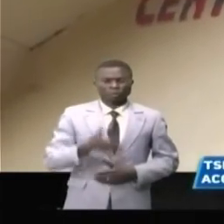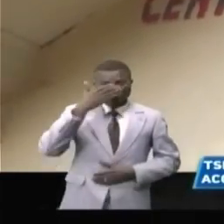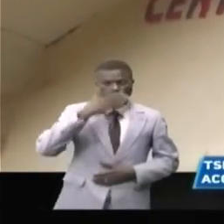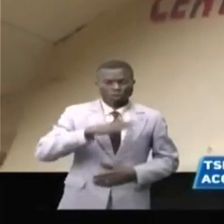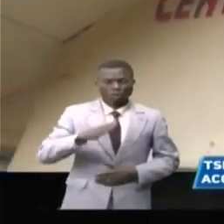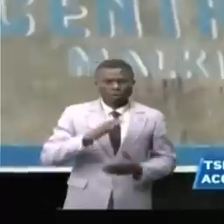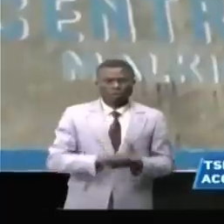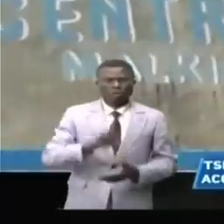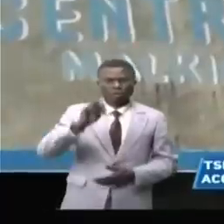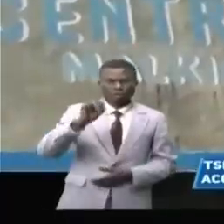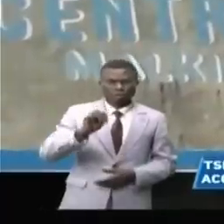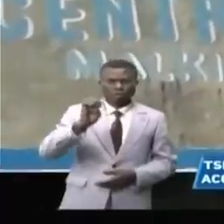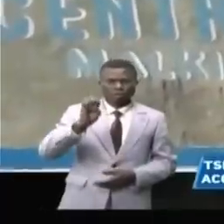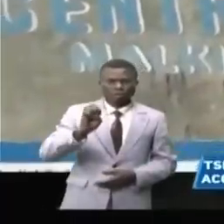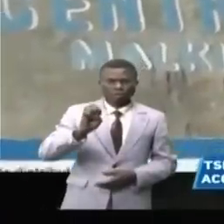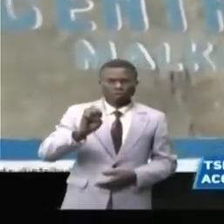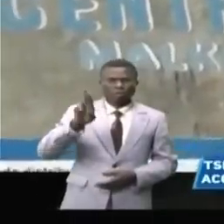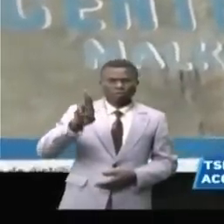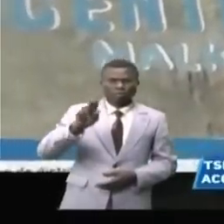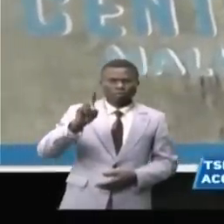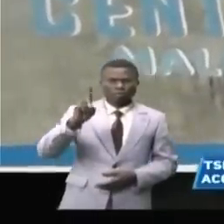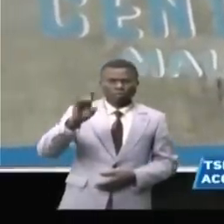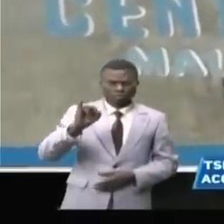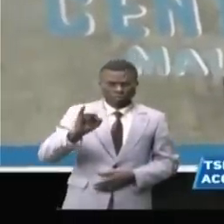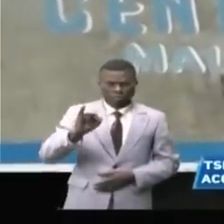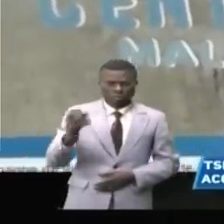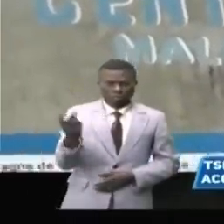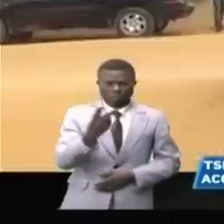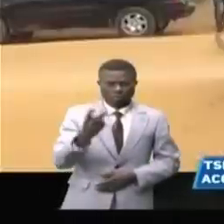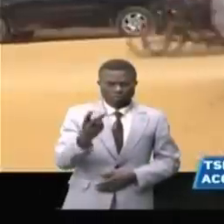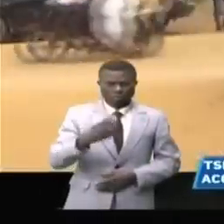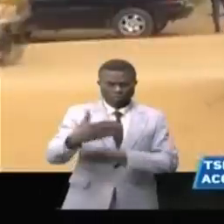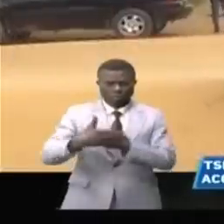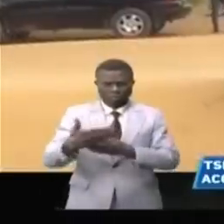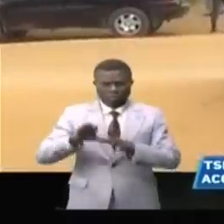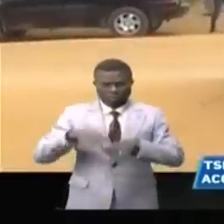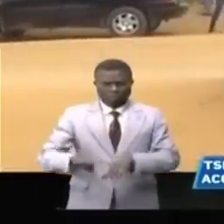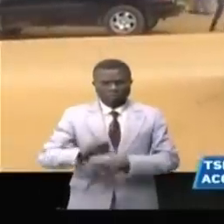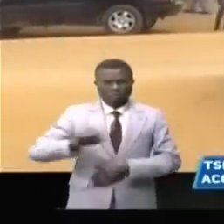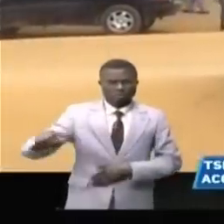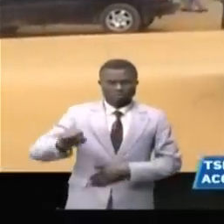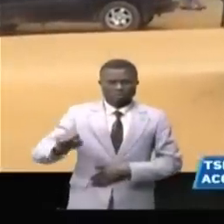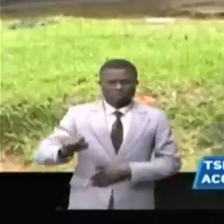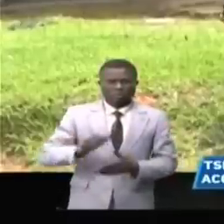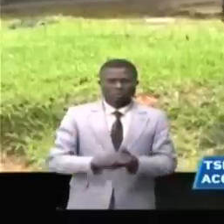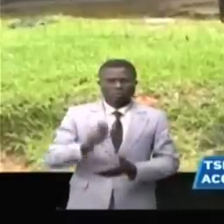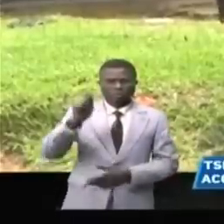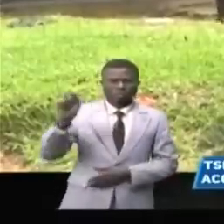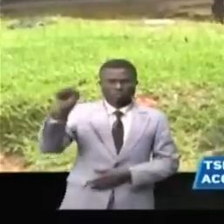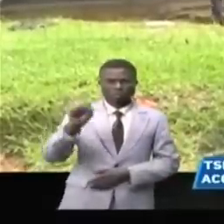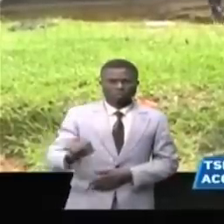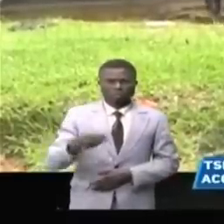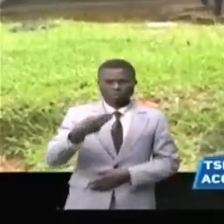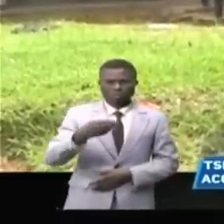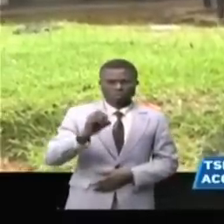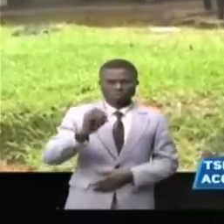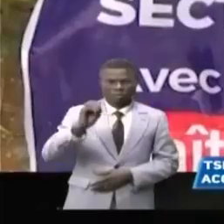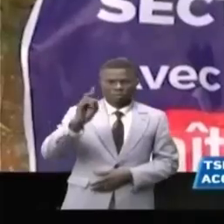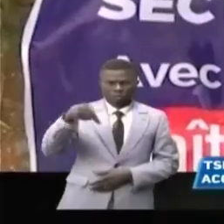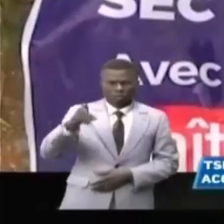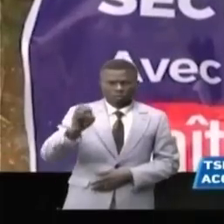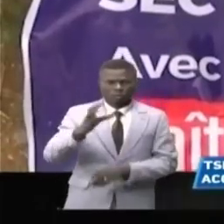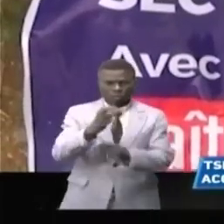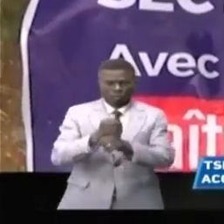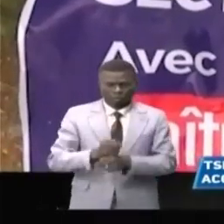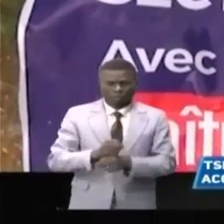santé Merdi et Maliki à Wamashaidi, tous deux situés sur la rive droite de la rivière Tchopo, sont les premiers à bénéficier